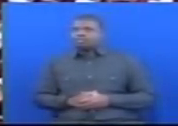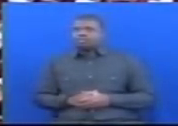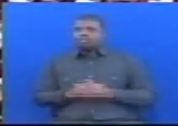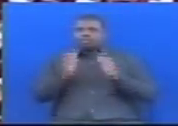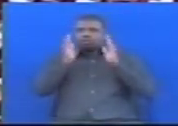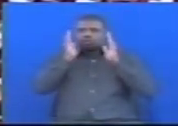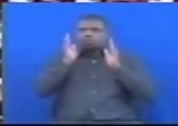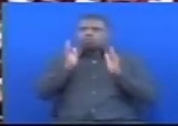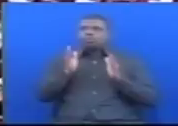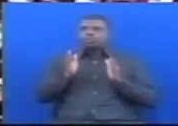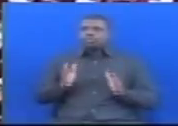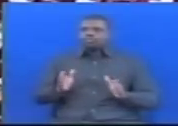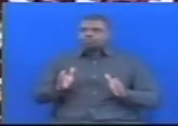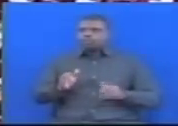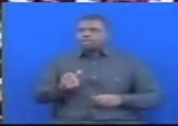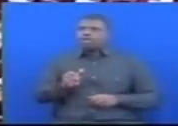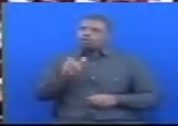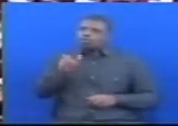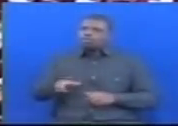Waheshimiwa wabunge,